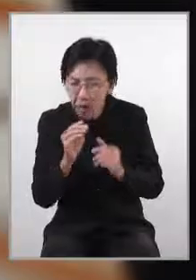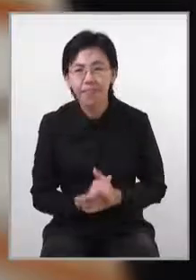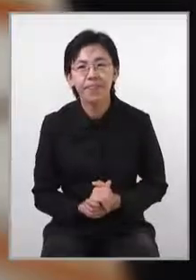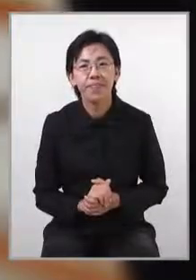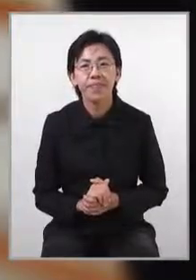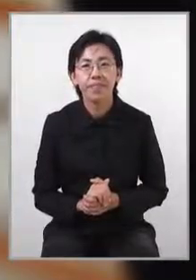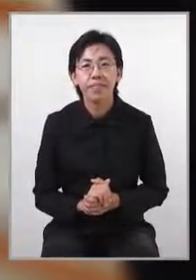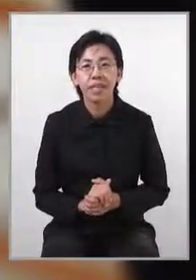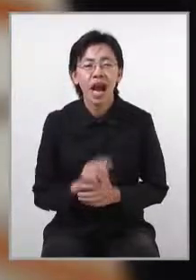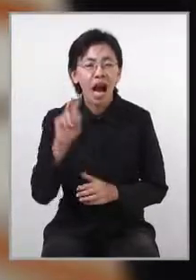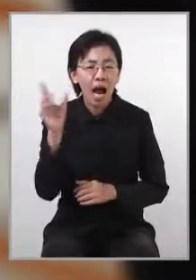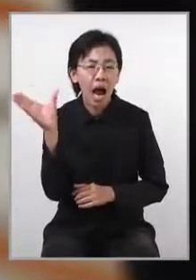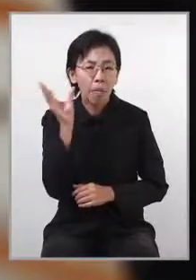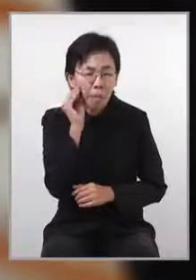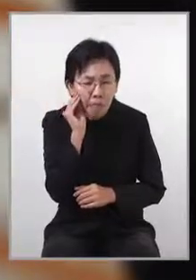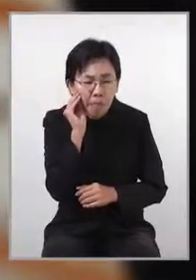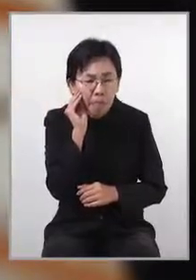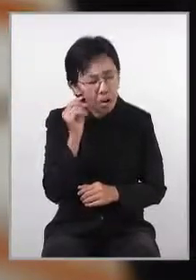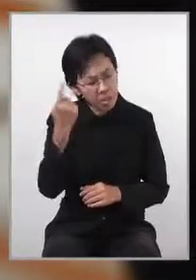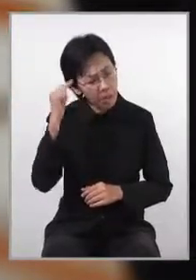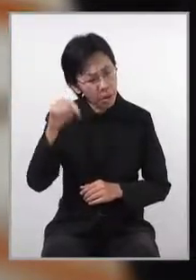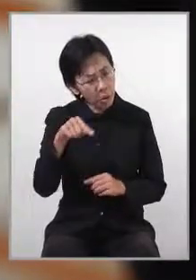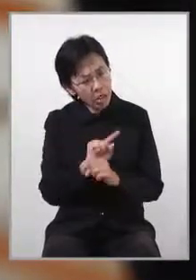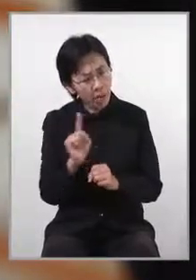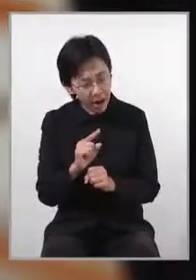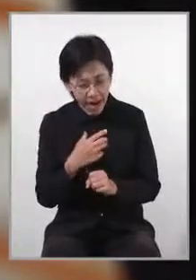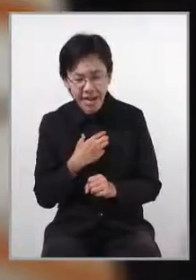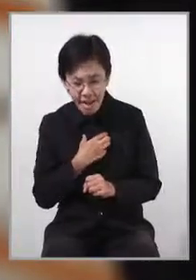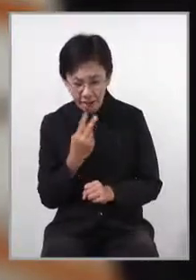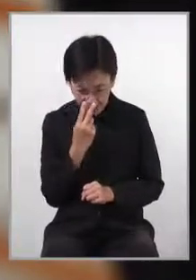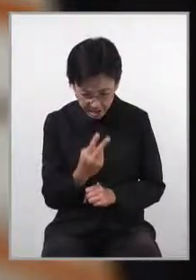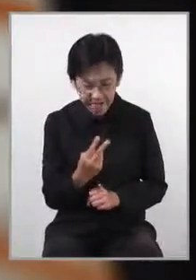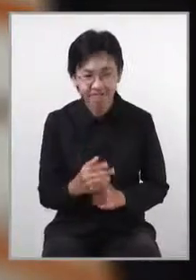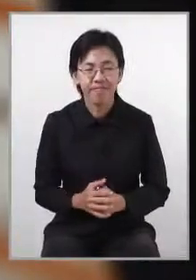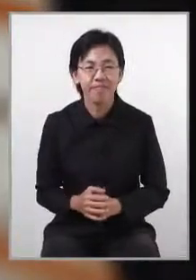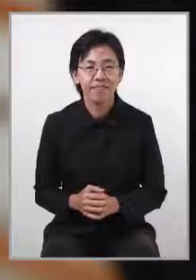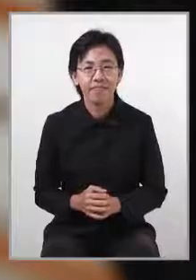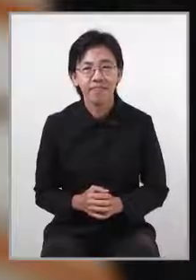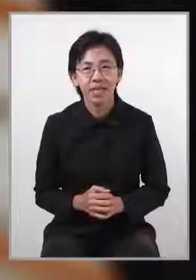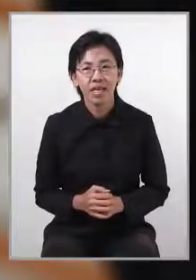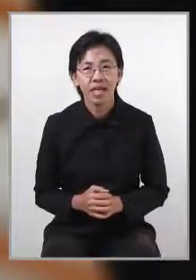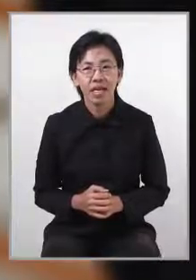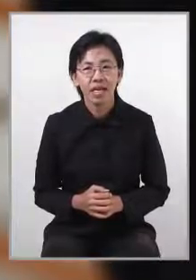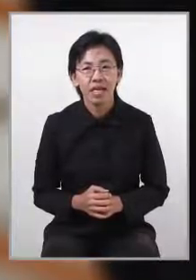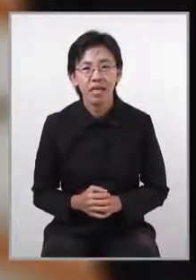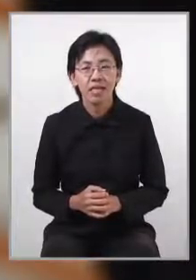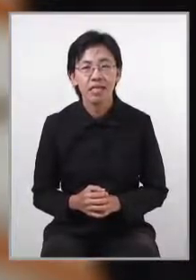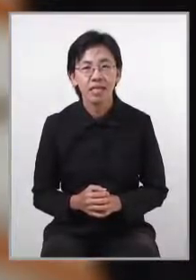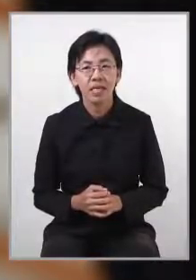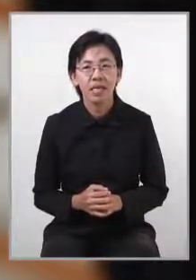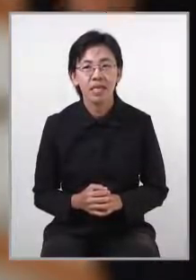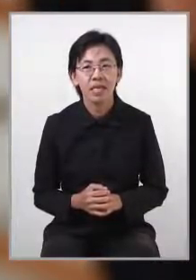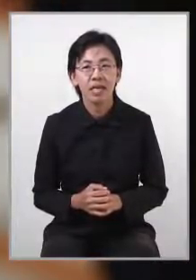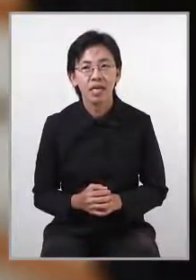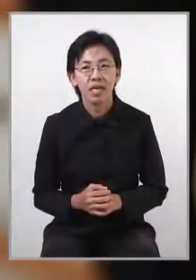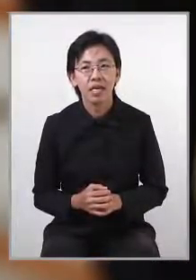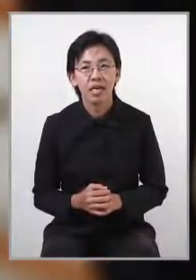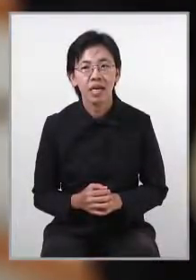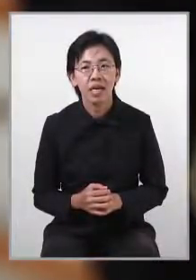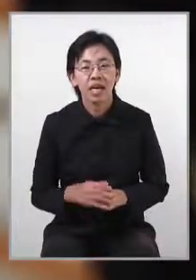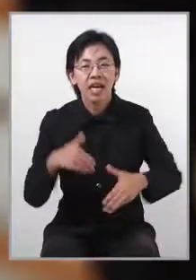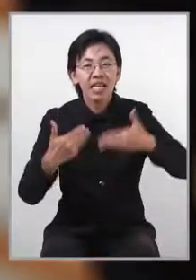แต่ข่าวแต่ไม่เคยรู้เรื่องที่แท้จริง นะคร ับมีบางองค์กรก็มาทำกิจกรรมเกี่ยวกับทางด้